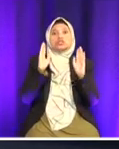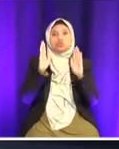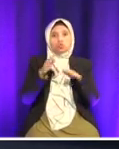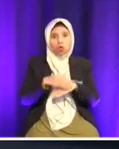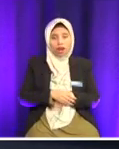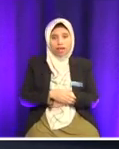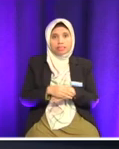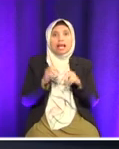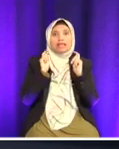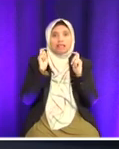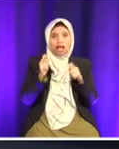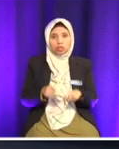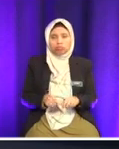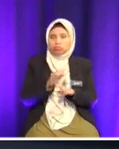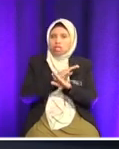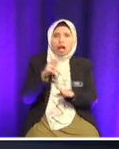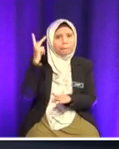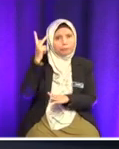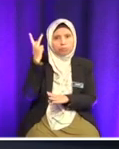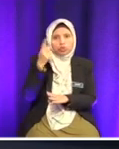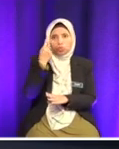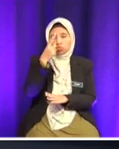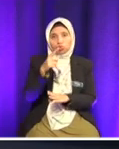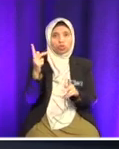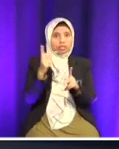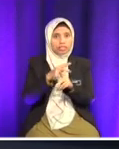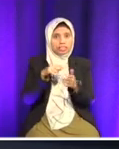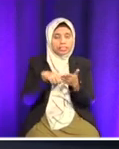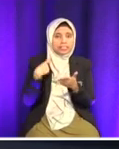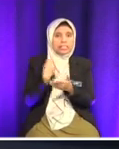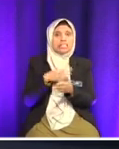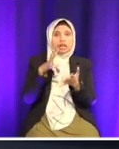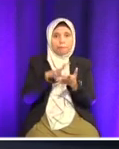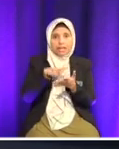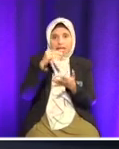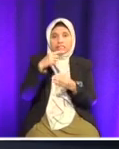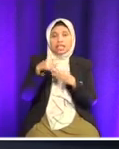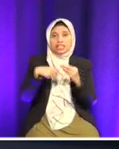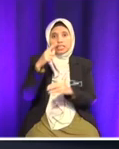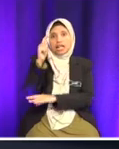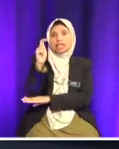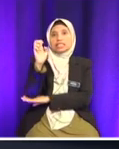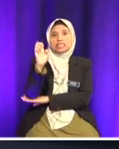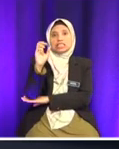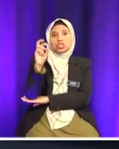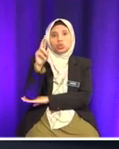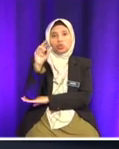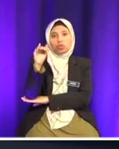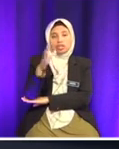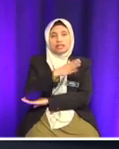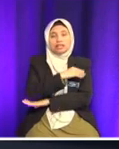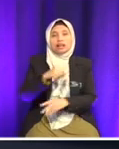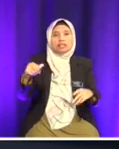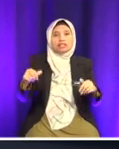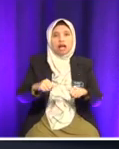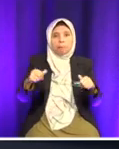tahu lagi jangan pening-pening sebab hal ini untuk ini kita belajar tentang teori dan Amali bersama dengan Ustaz